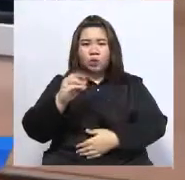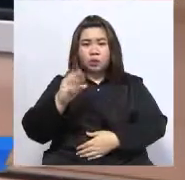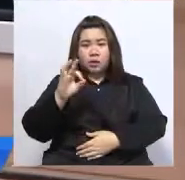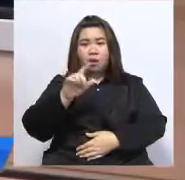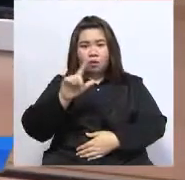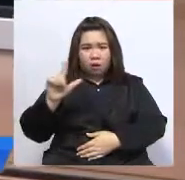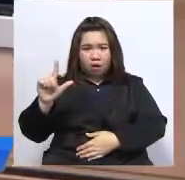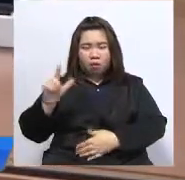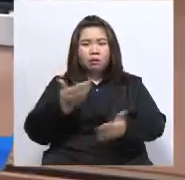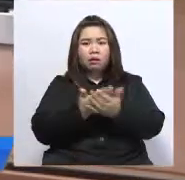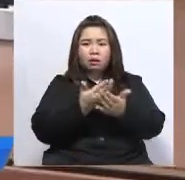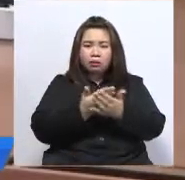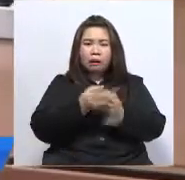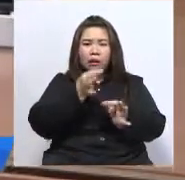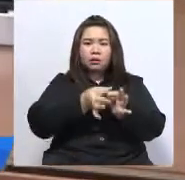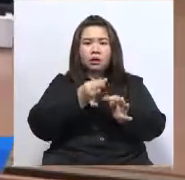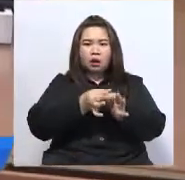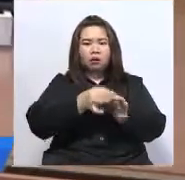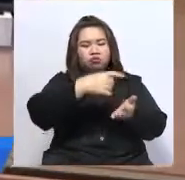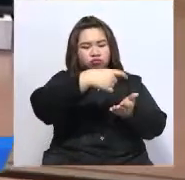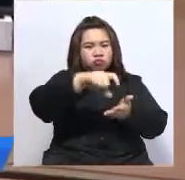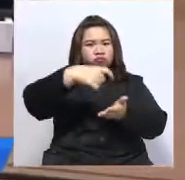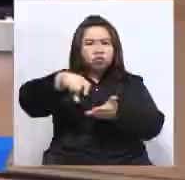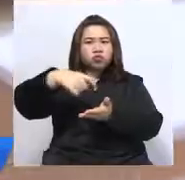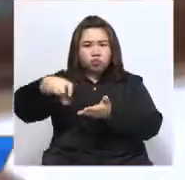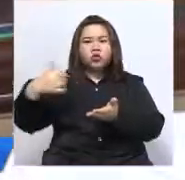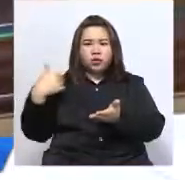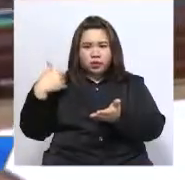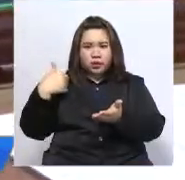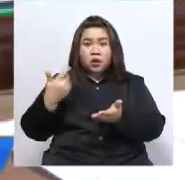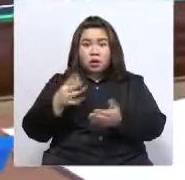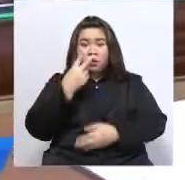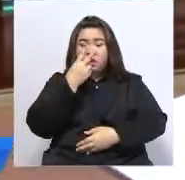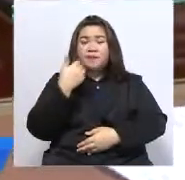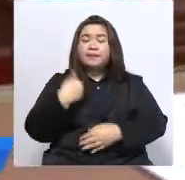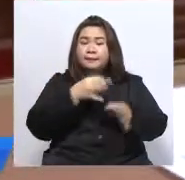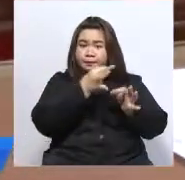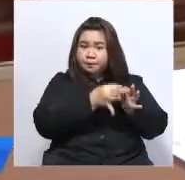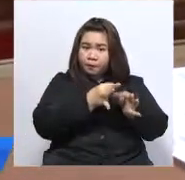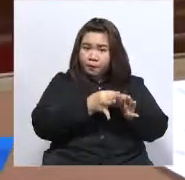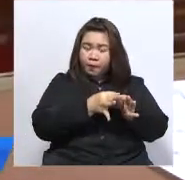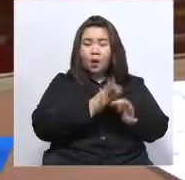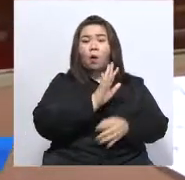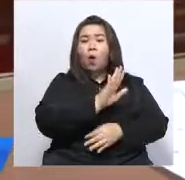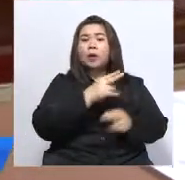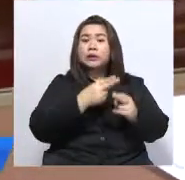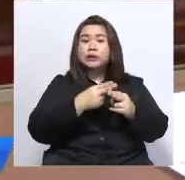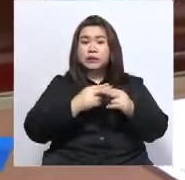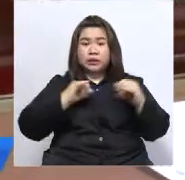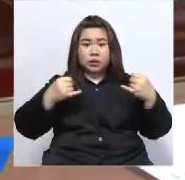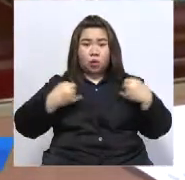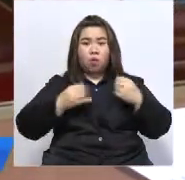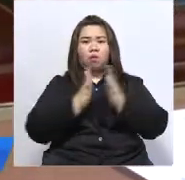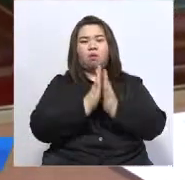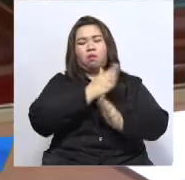บเส้นทางการเงินมีการโอนให้กับบุคคลภายนอกทั้งนี้ยังพบบัญชีธนาคารบัญชีส่วนตัวที่เป็นชื่อเจ้าอา